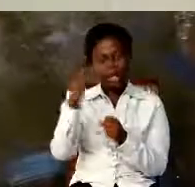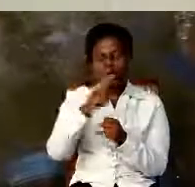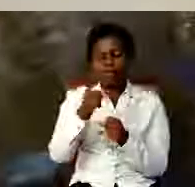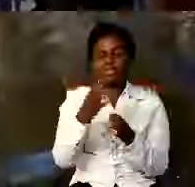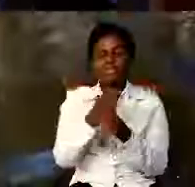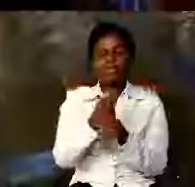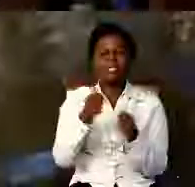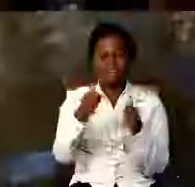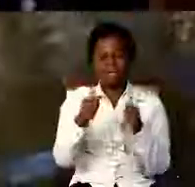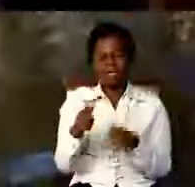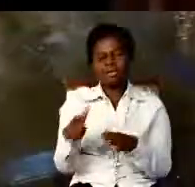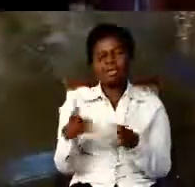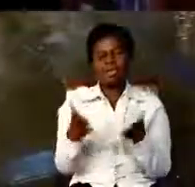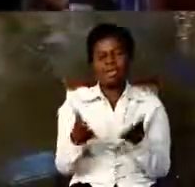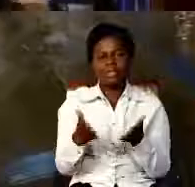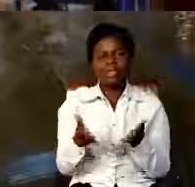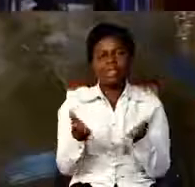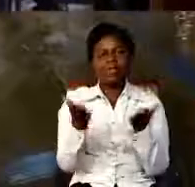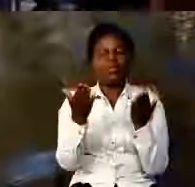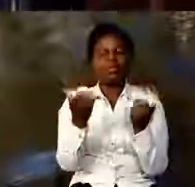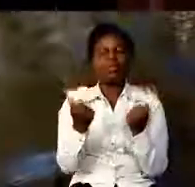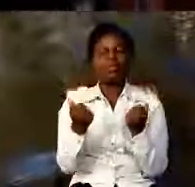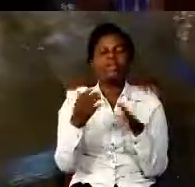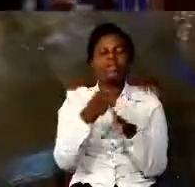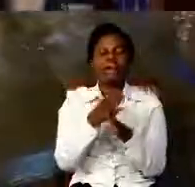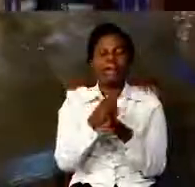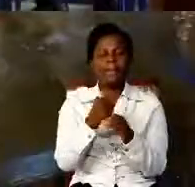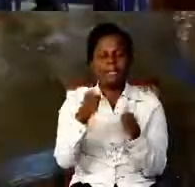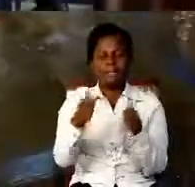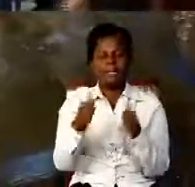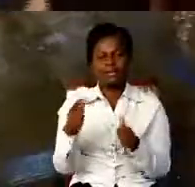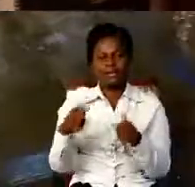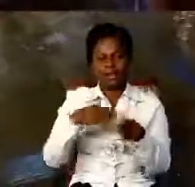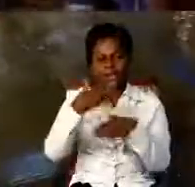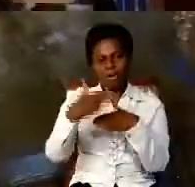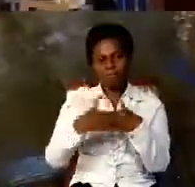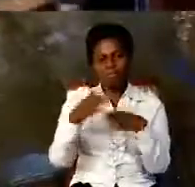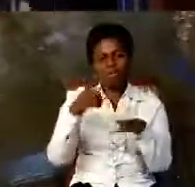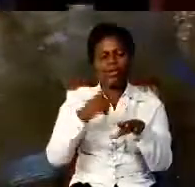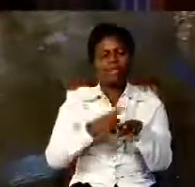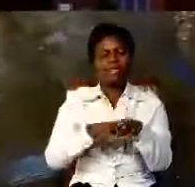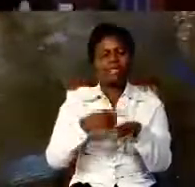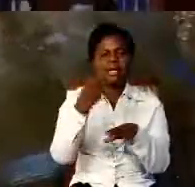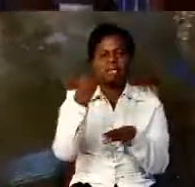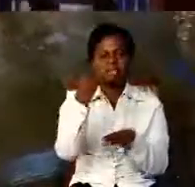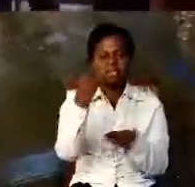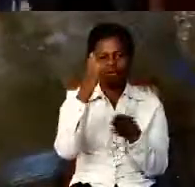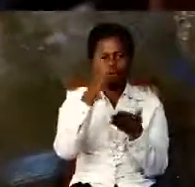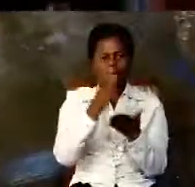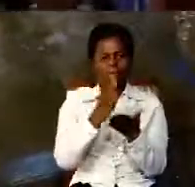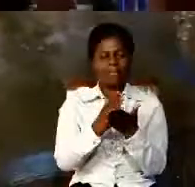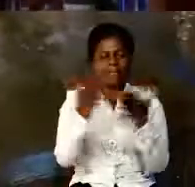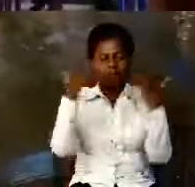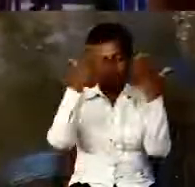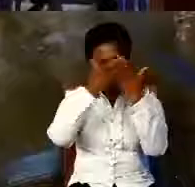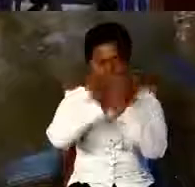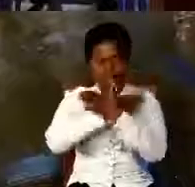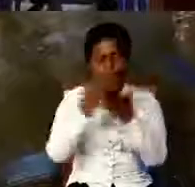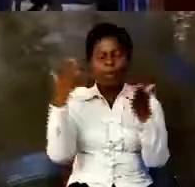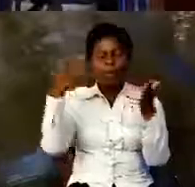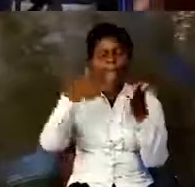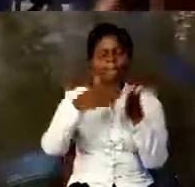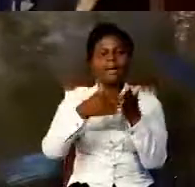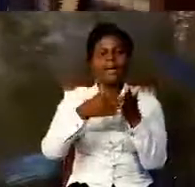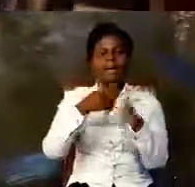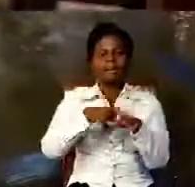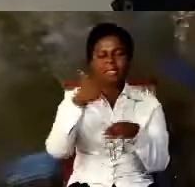kwa sasa, unaweza ukapata matangazo haya kwa marudio saa 3 kamili usiku mpaka saa 5